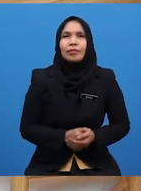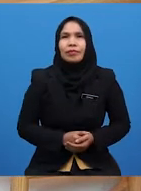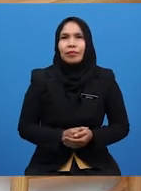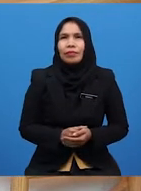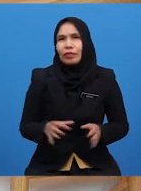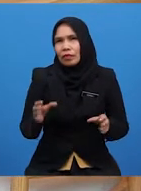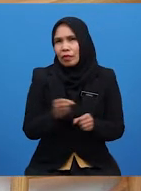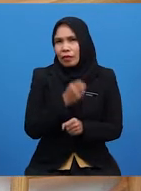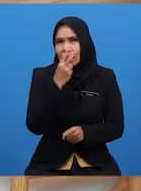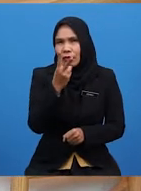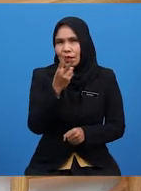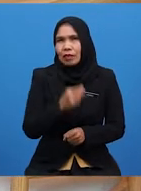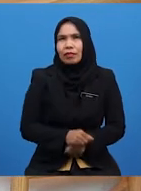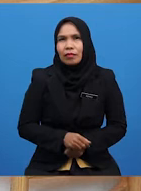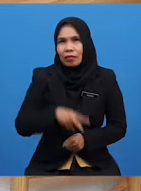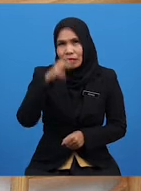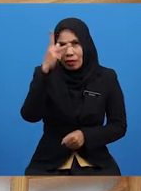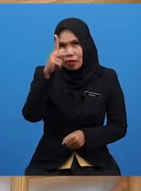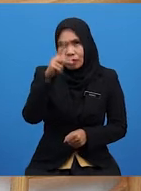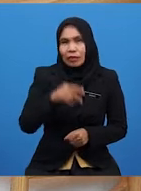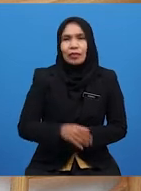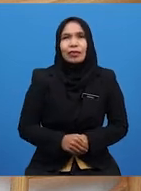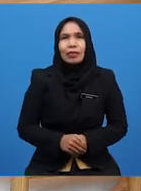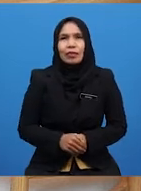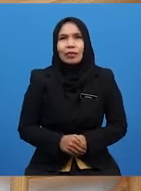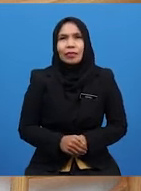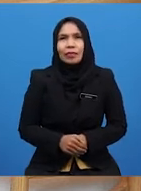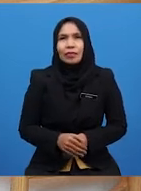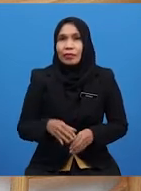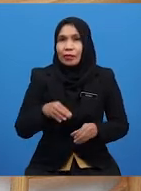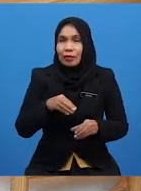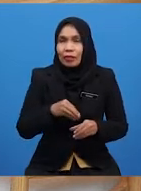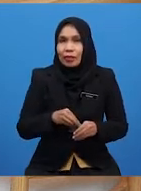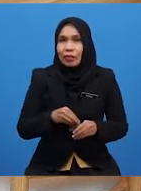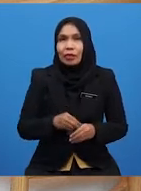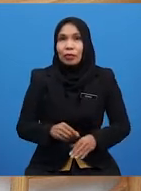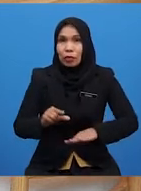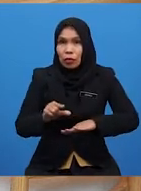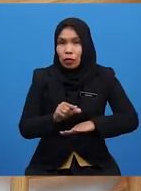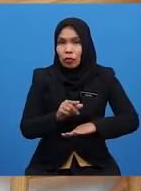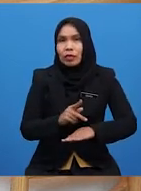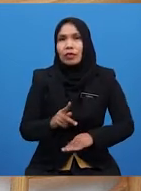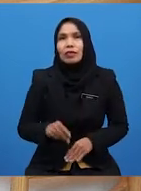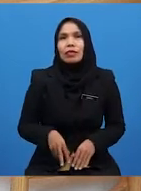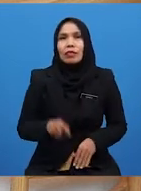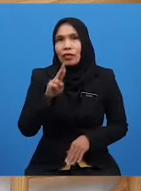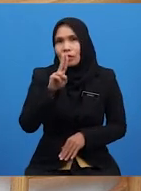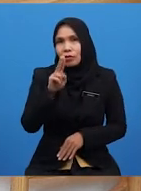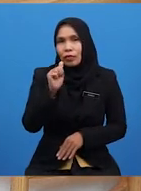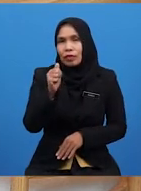creativity pre kebentuk dalam memanfaatkan ruang yang sederhana melalui pembahagian yang tertentu